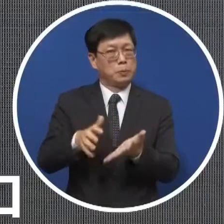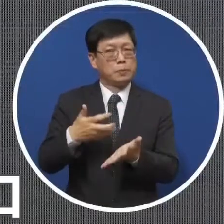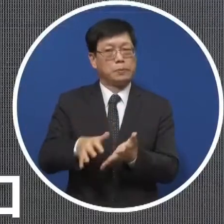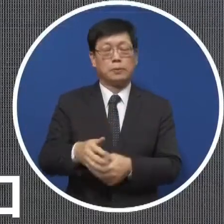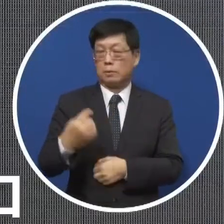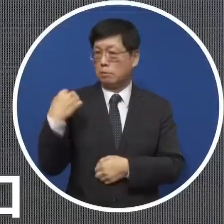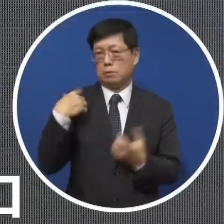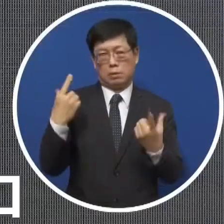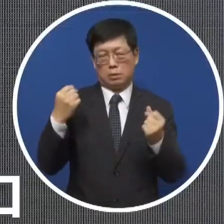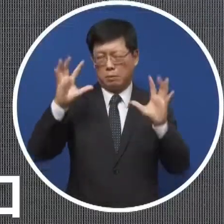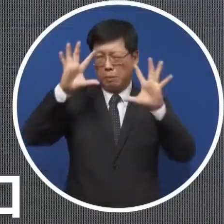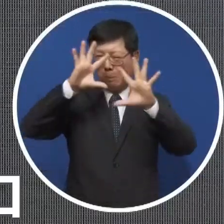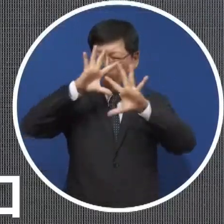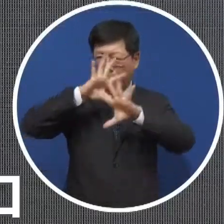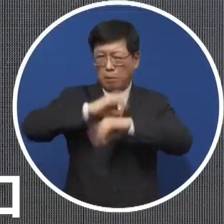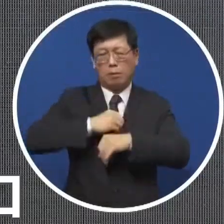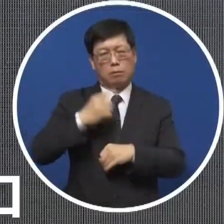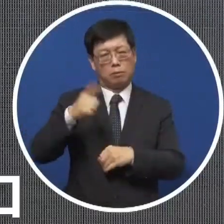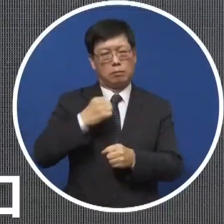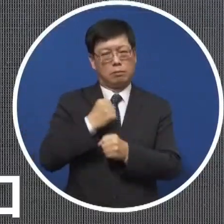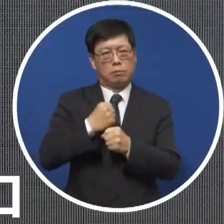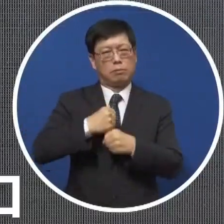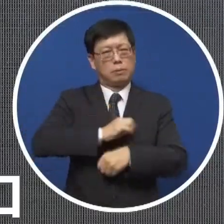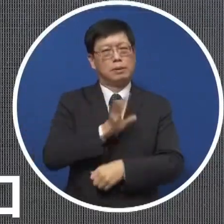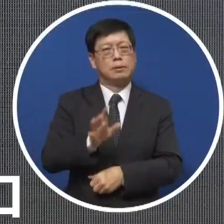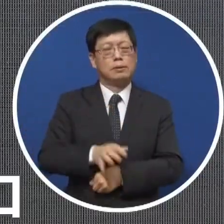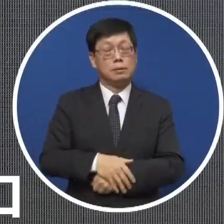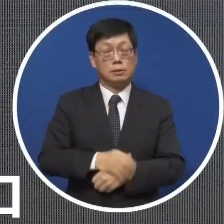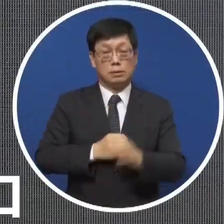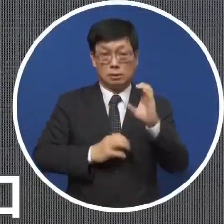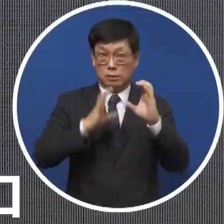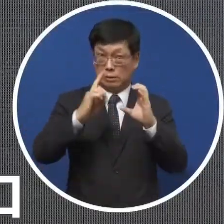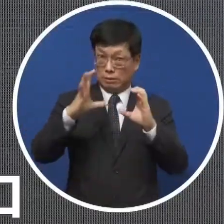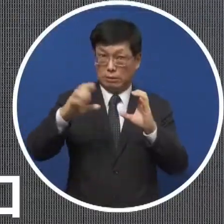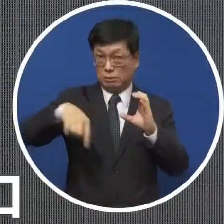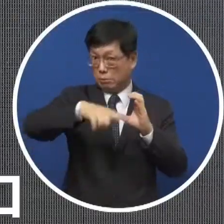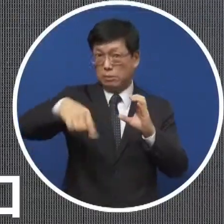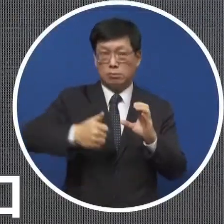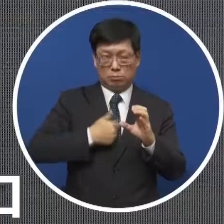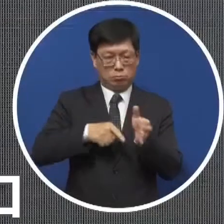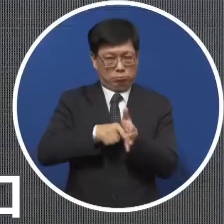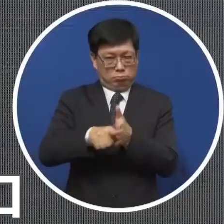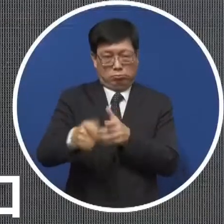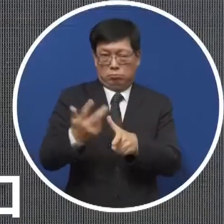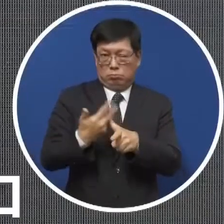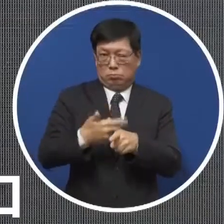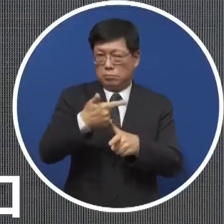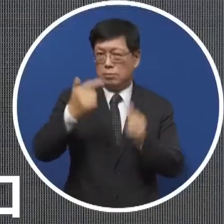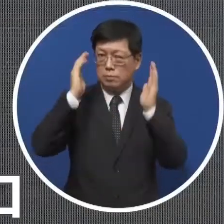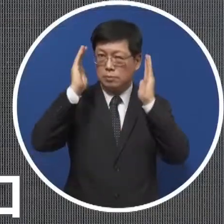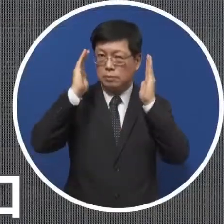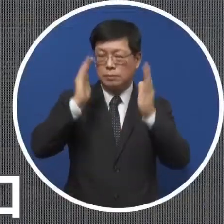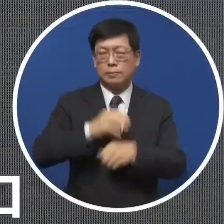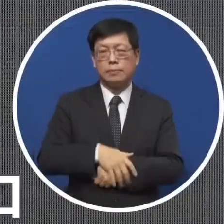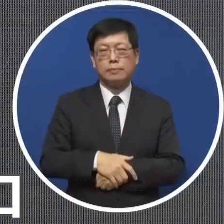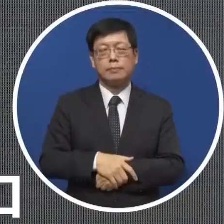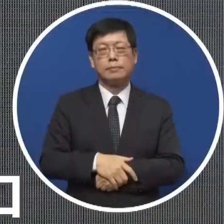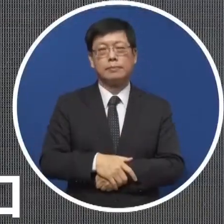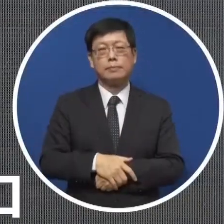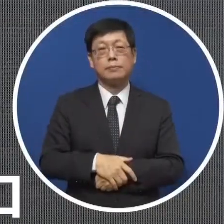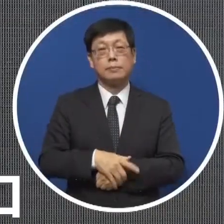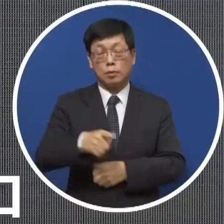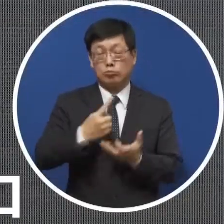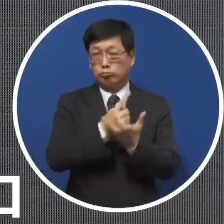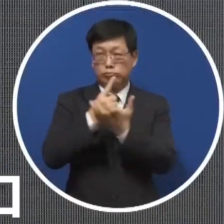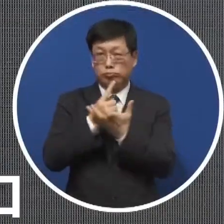昨天也是忙到深夜。CDC 的同仁非常的专业，非常的努力，我跟他们一